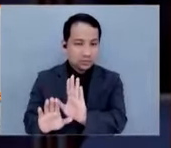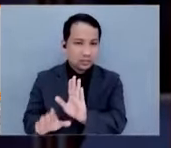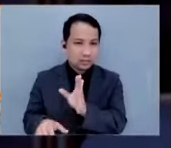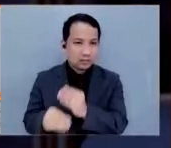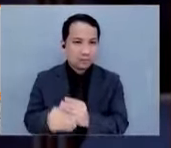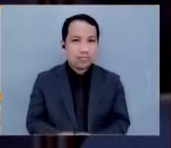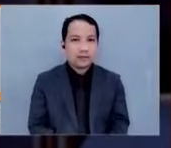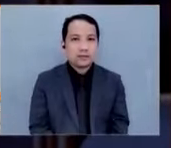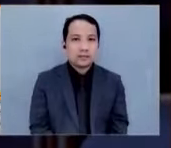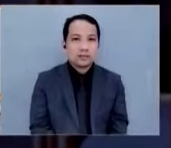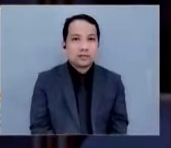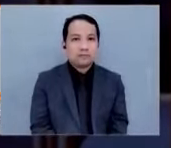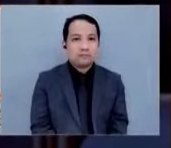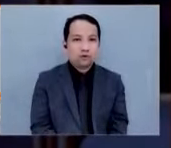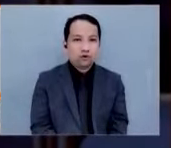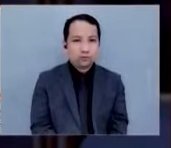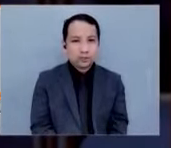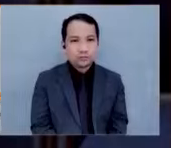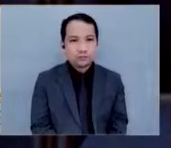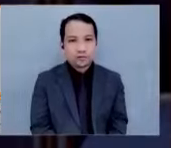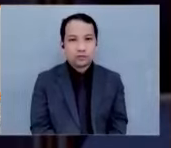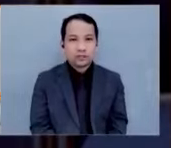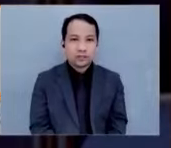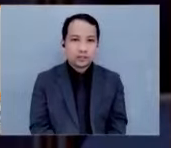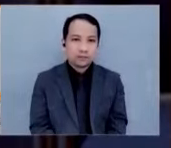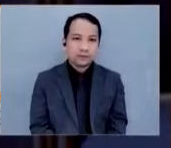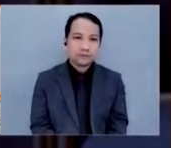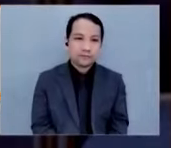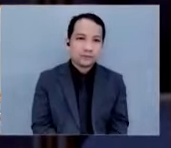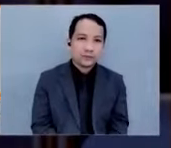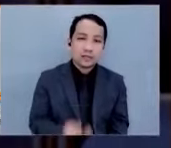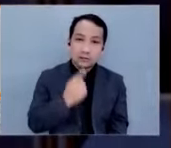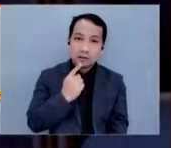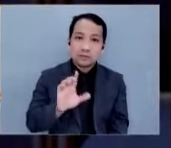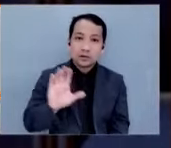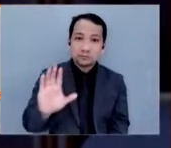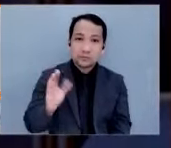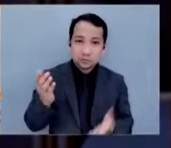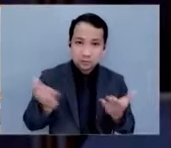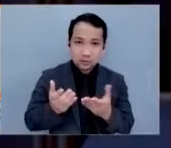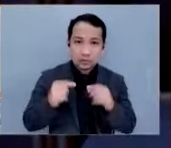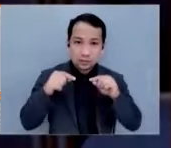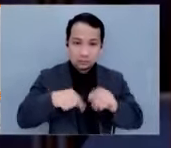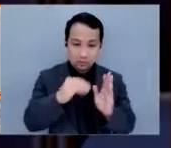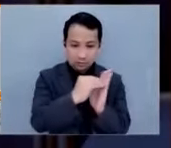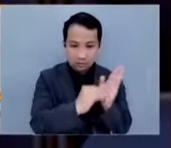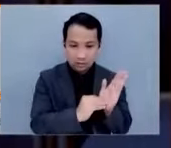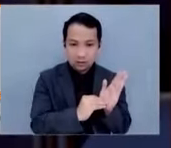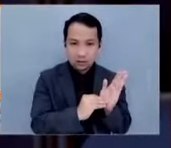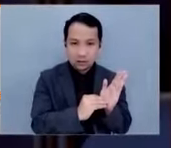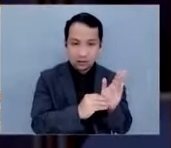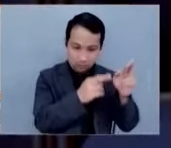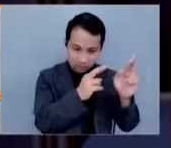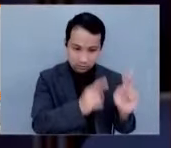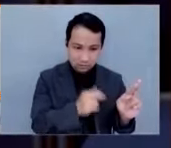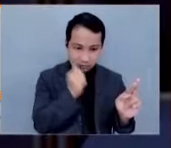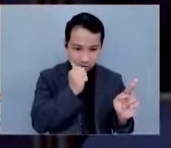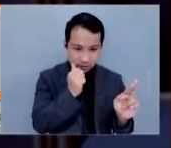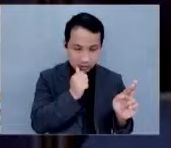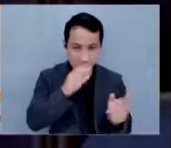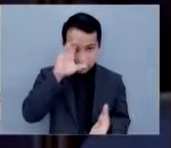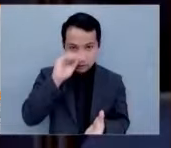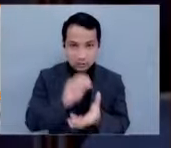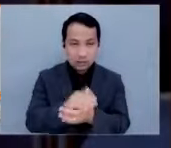not to the husband. It is here that when the husband